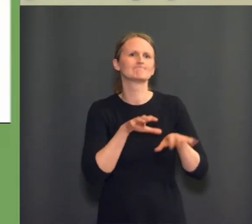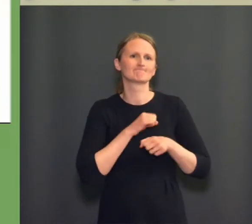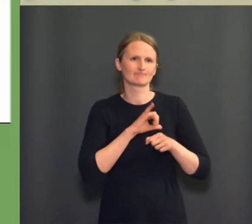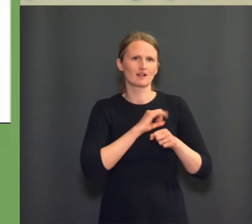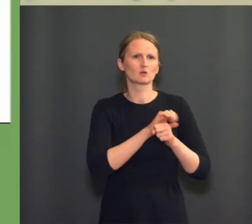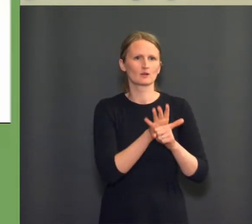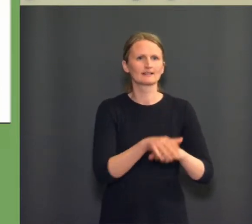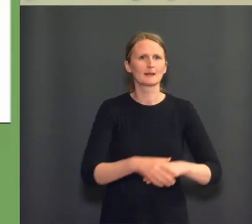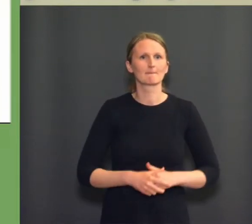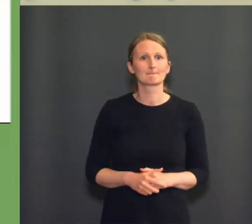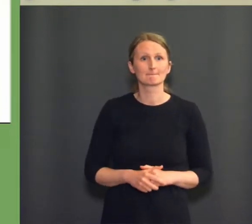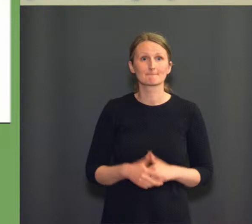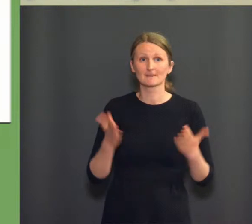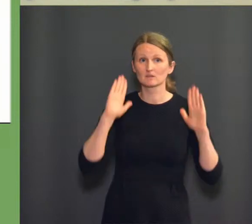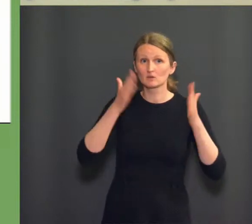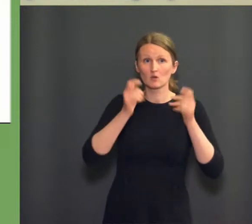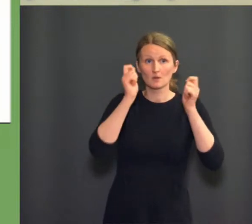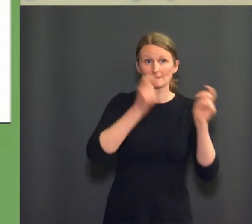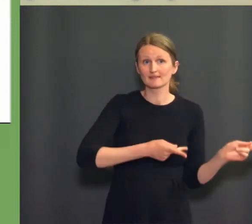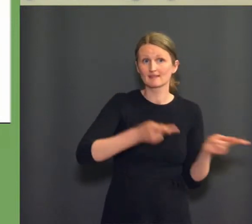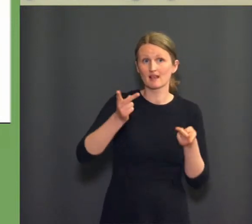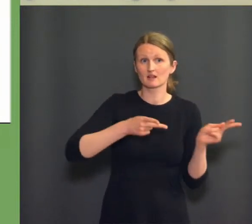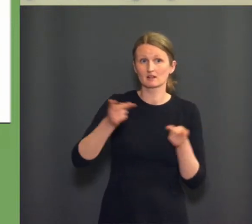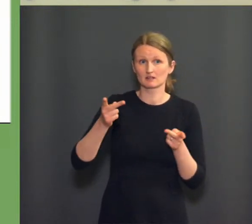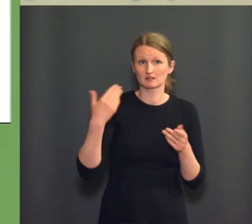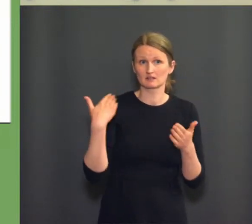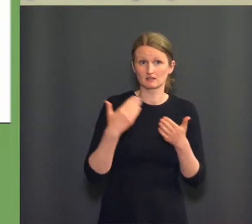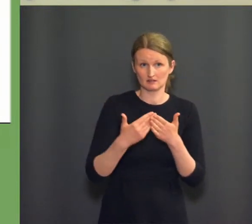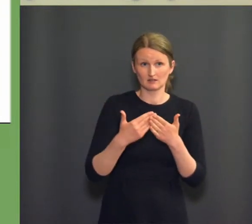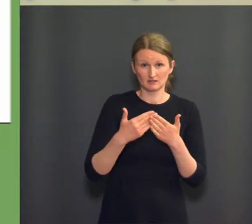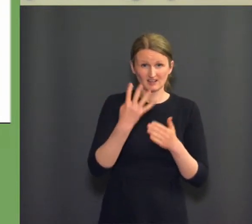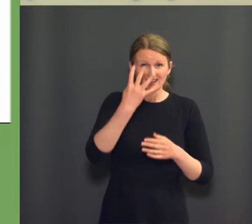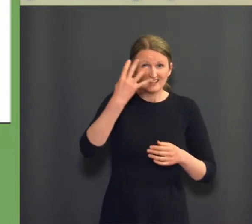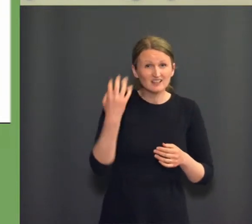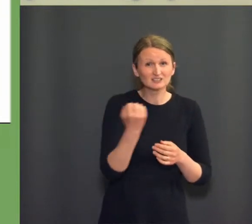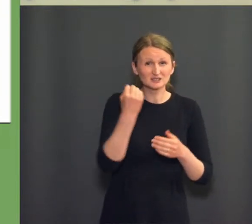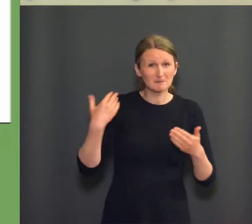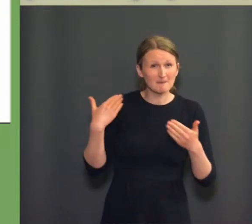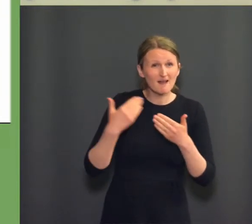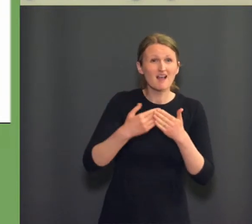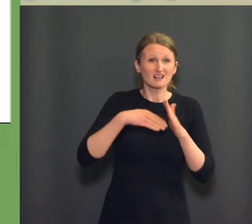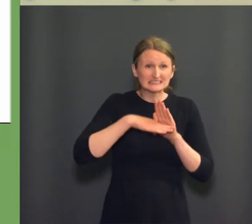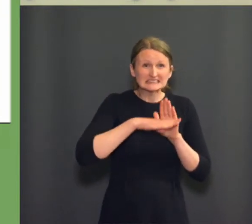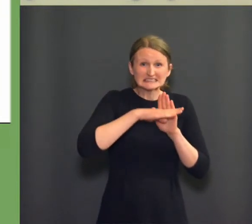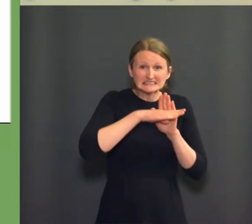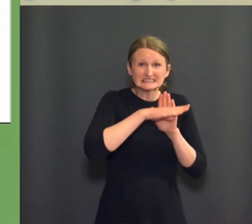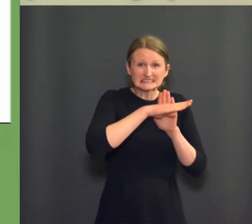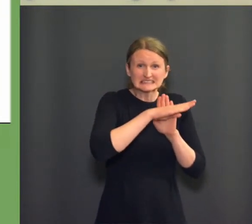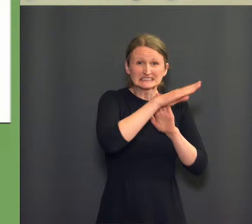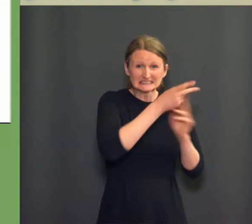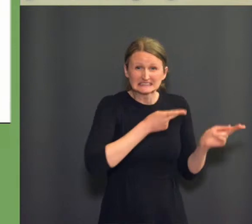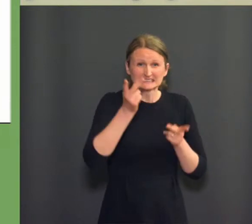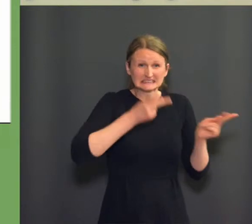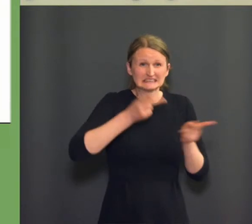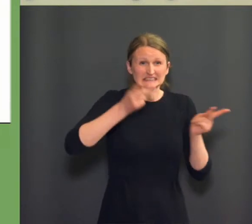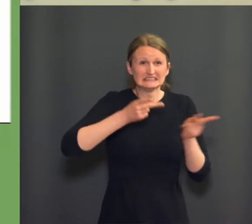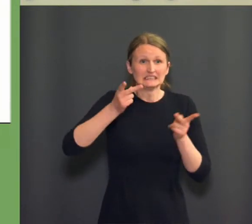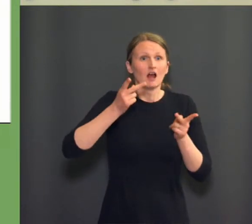pratiquement 4 semaines, enfin une baisse du nombre de nouvelles hospitalisations. C'est une baisse qui est modeste puisqu'elle n'est que